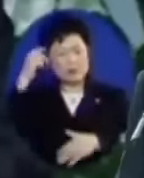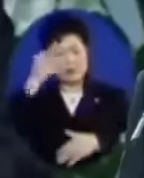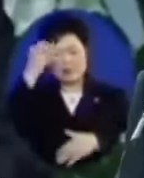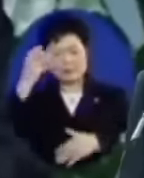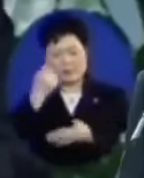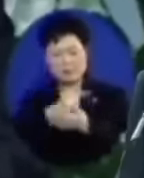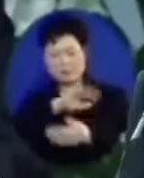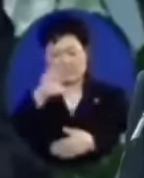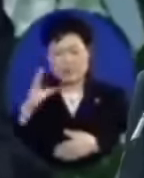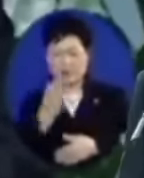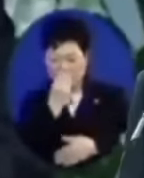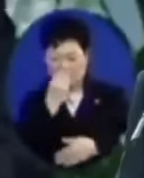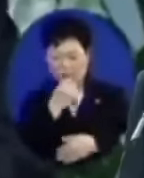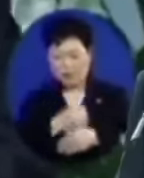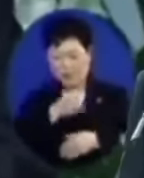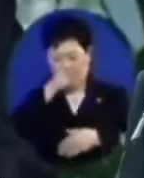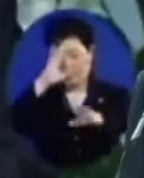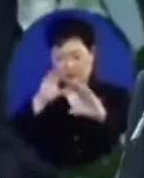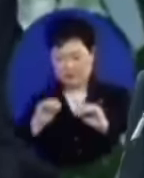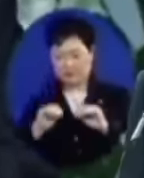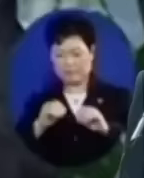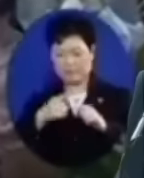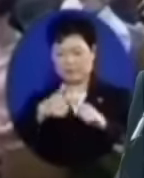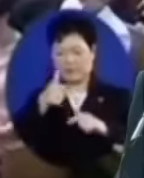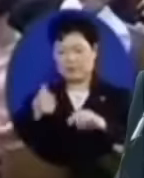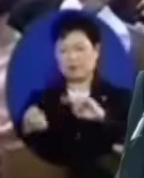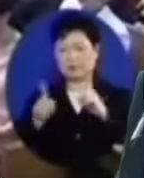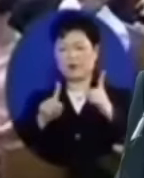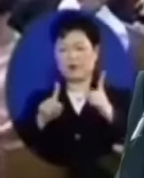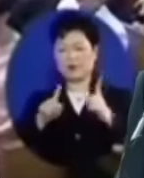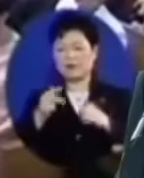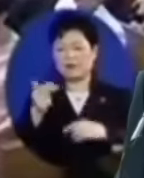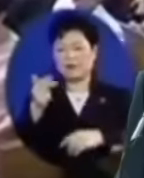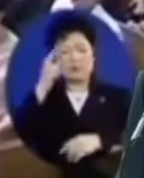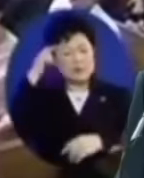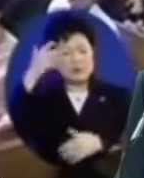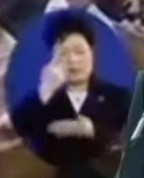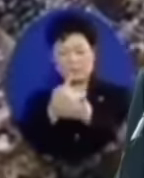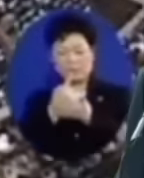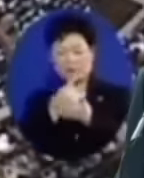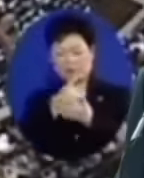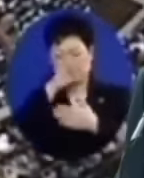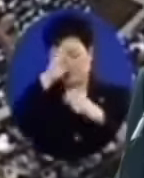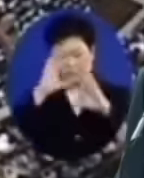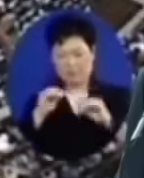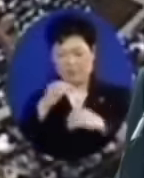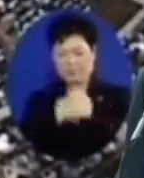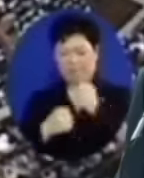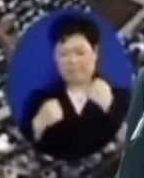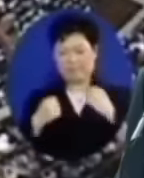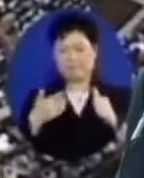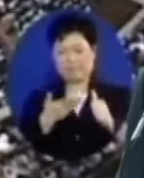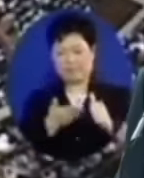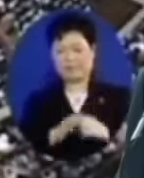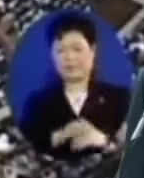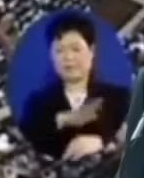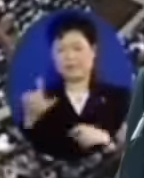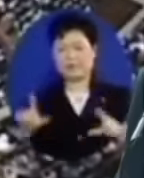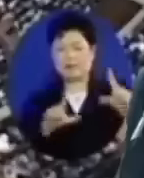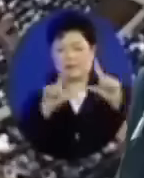되는 것이고 병이 낫는 것도 예수님의 부활의 생명이 와서 병을 낫고 건강하게 해주는 것이요. 우리가